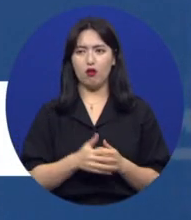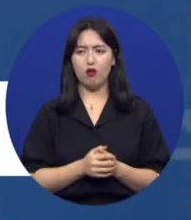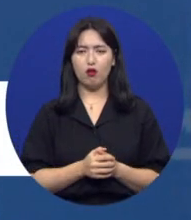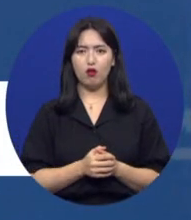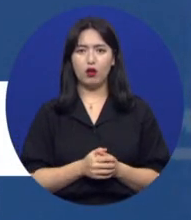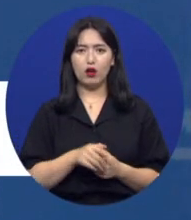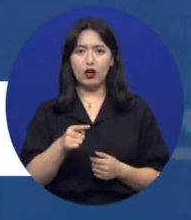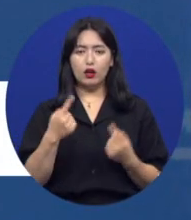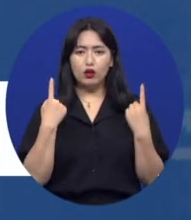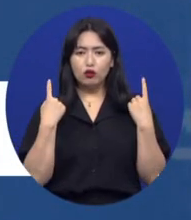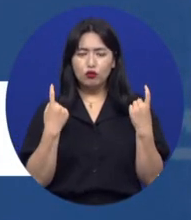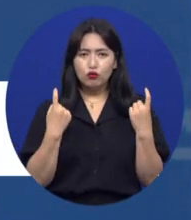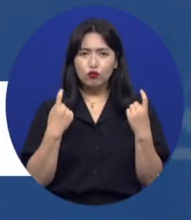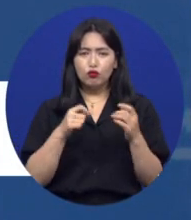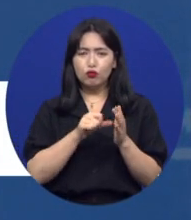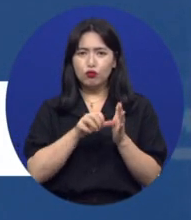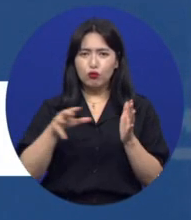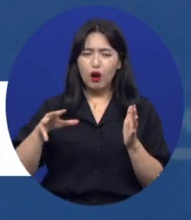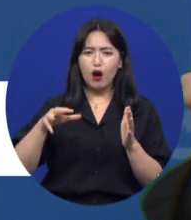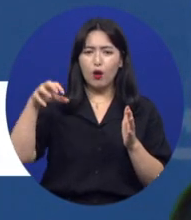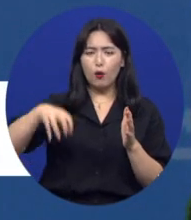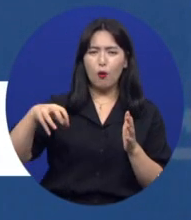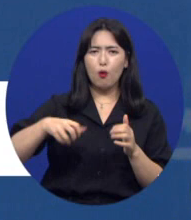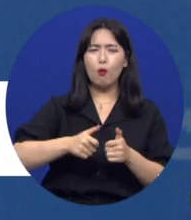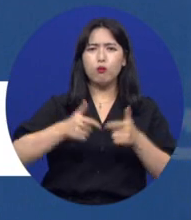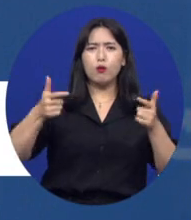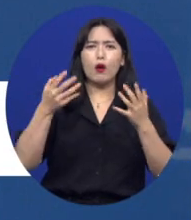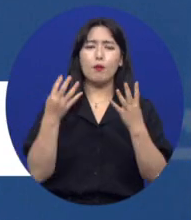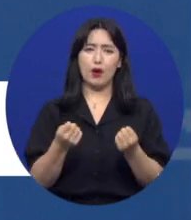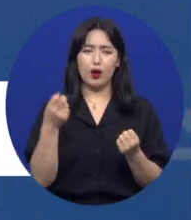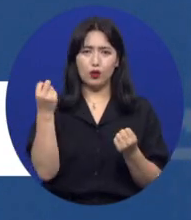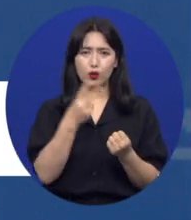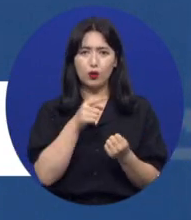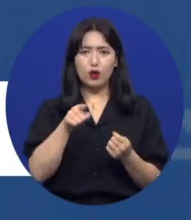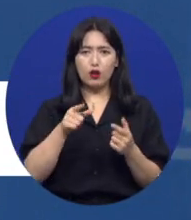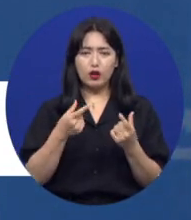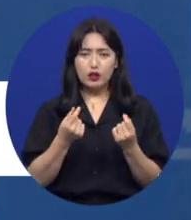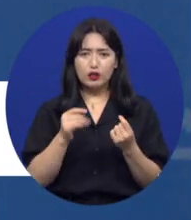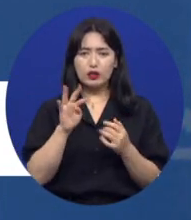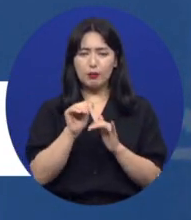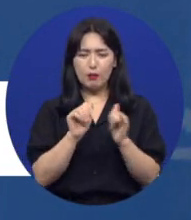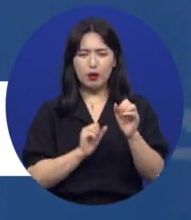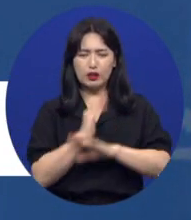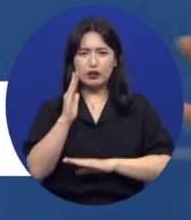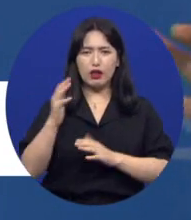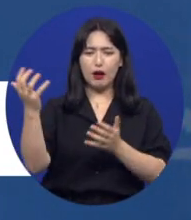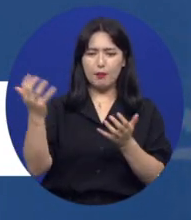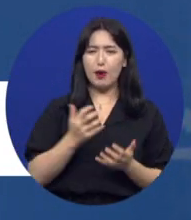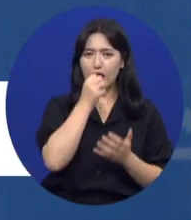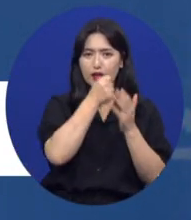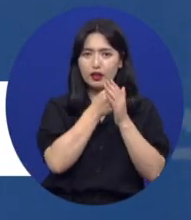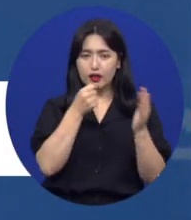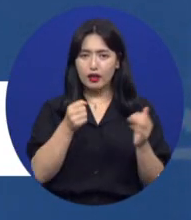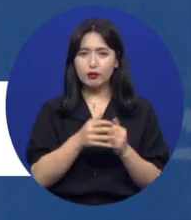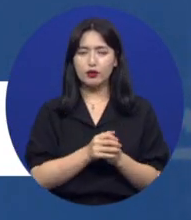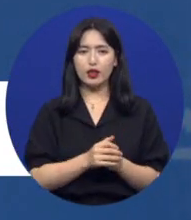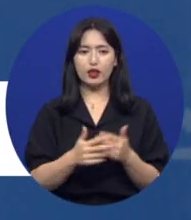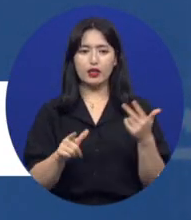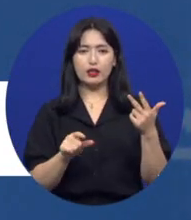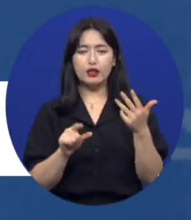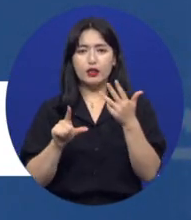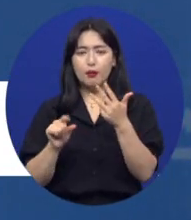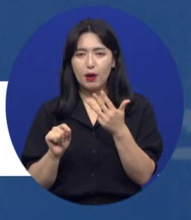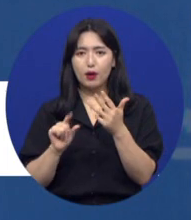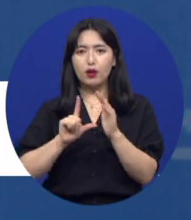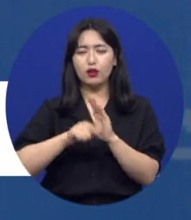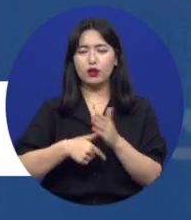특별하게 더 많이 확산되고 있고 아 왜 상업 명씩 이상 들어오기 때문에 그래서 이 7월 8월